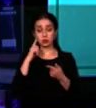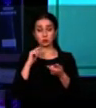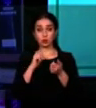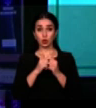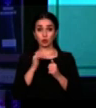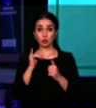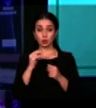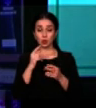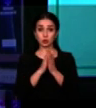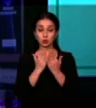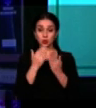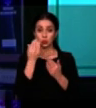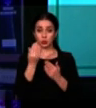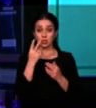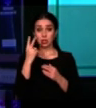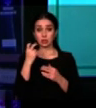uchun darsligingizdagi